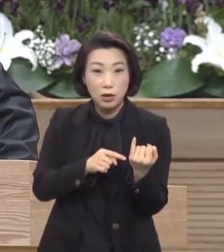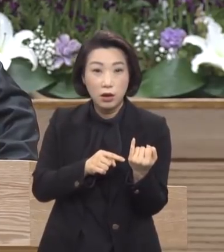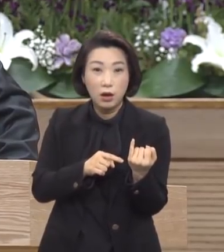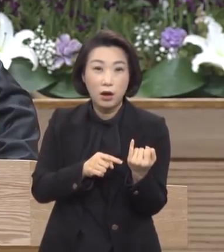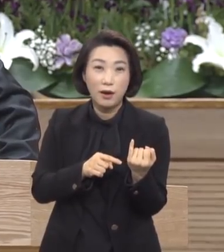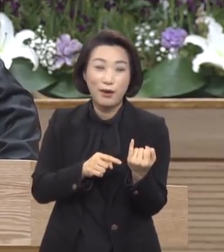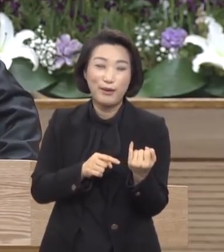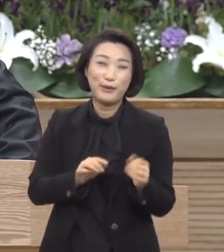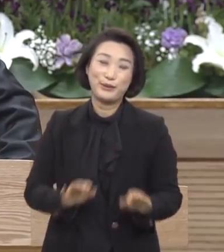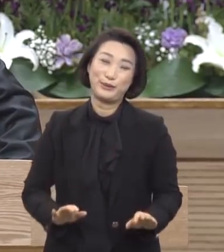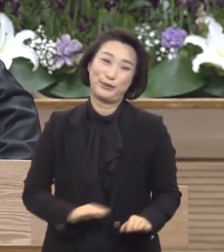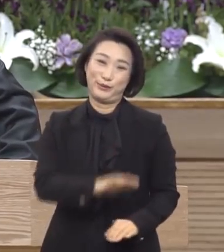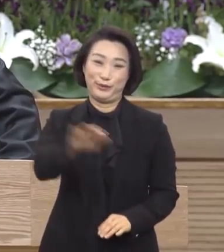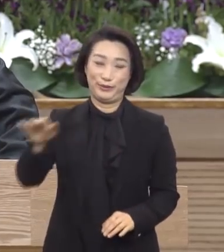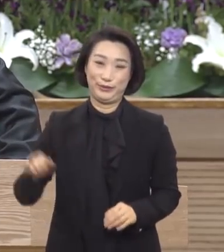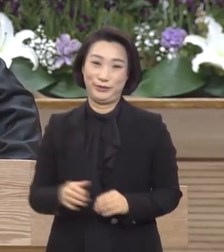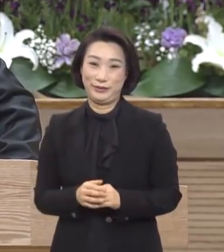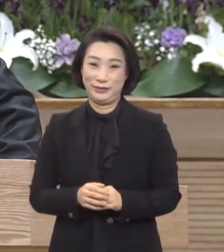우리는